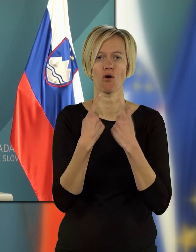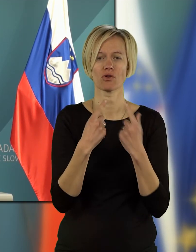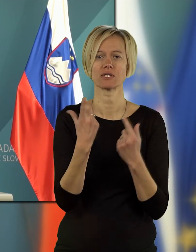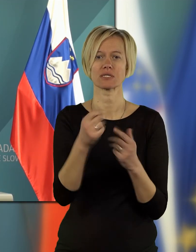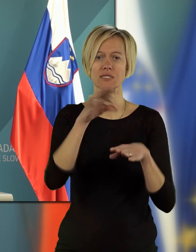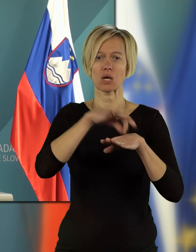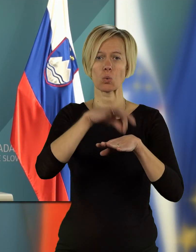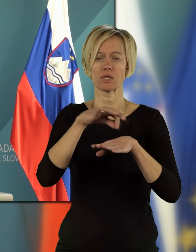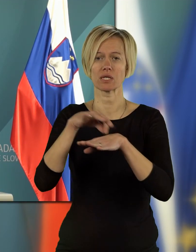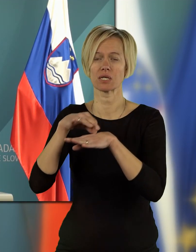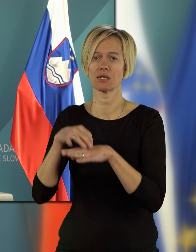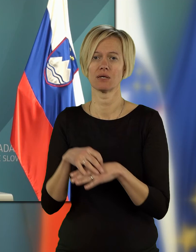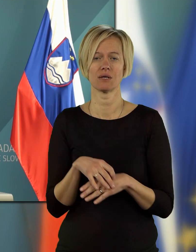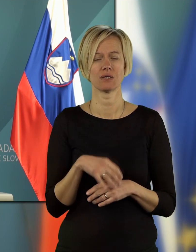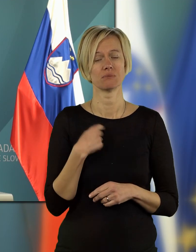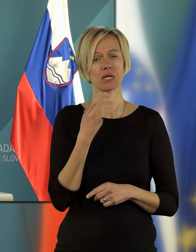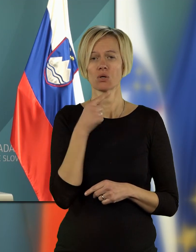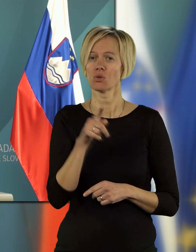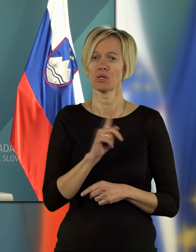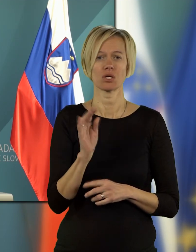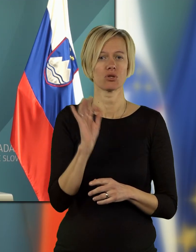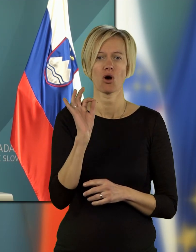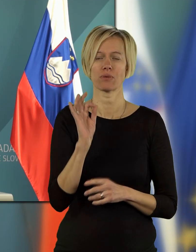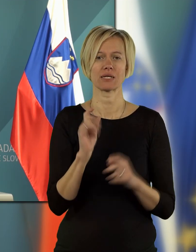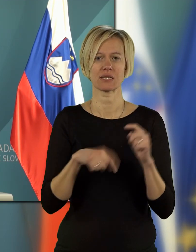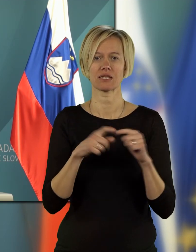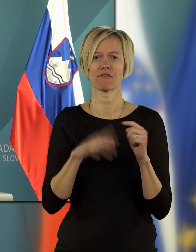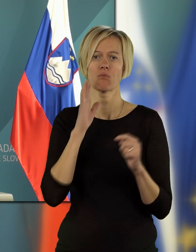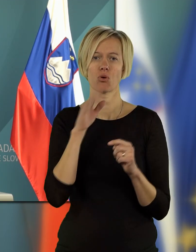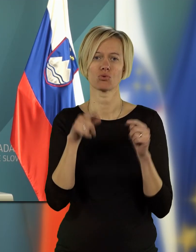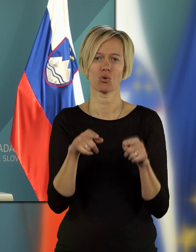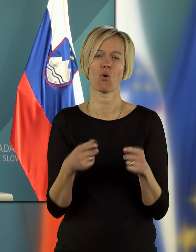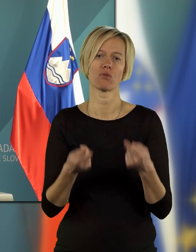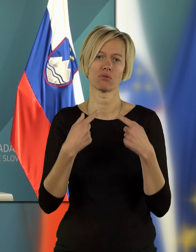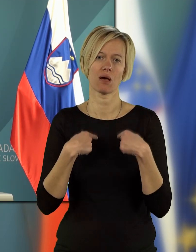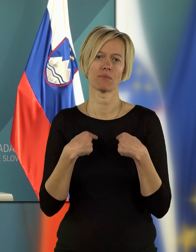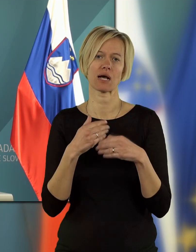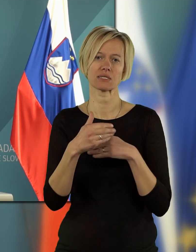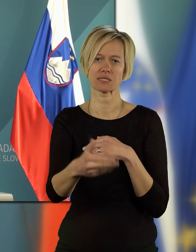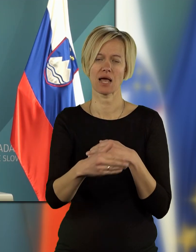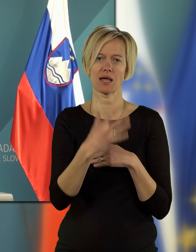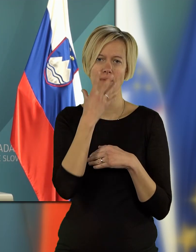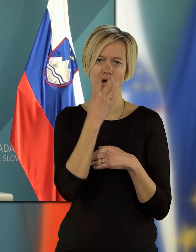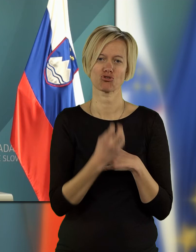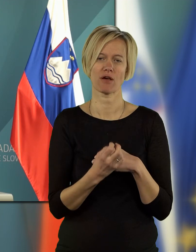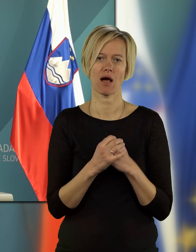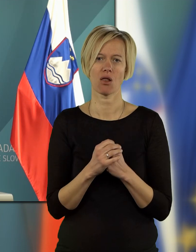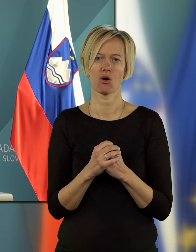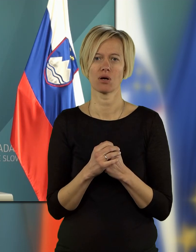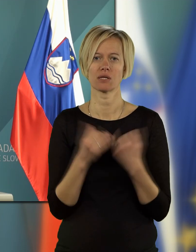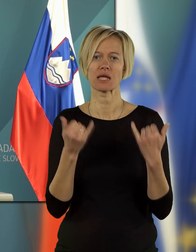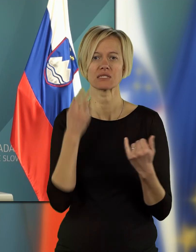ta dogovor z zdravniki, da to ni dobra zadeva in da se nam bo to